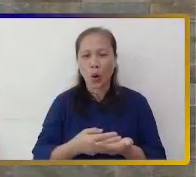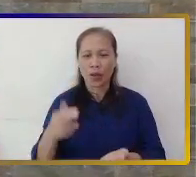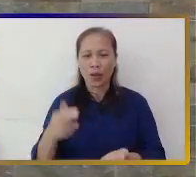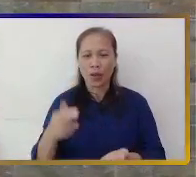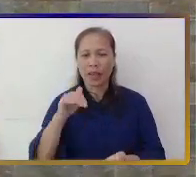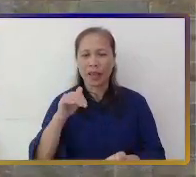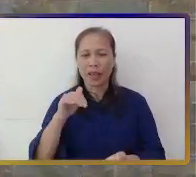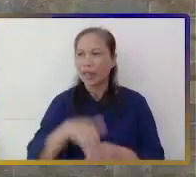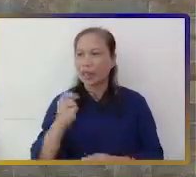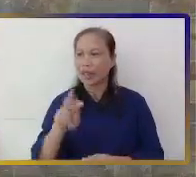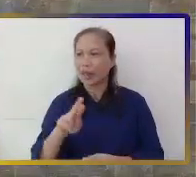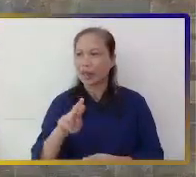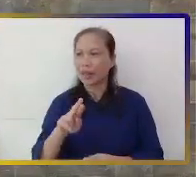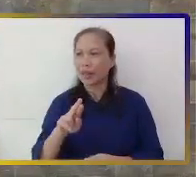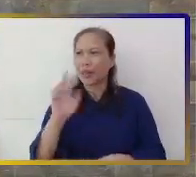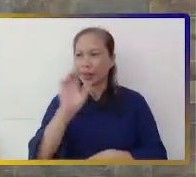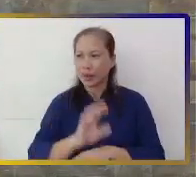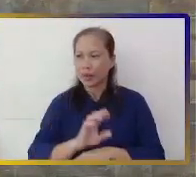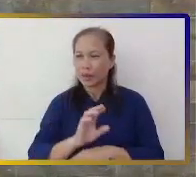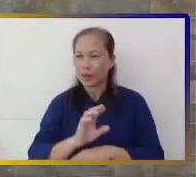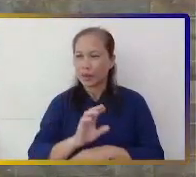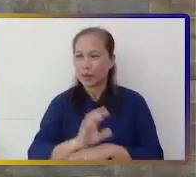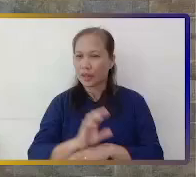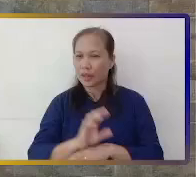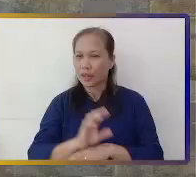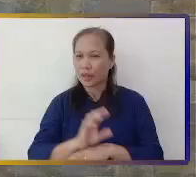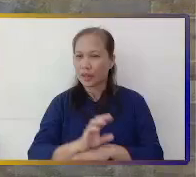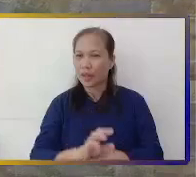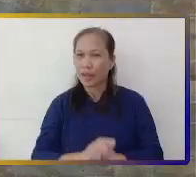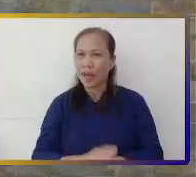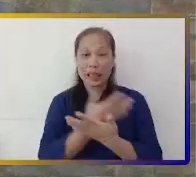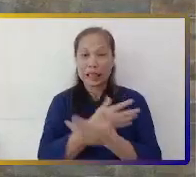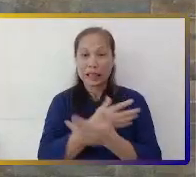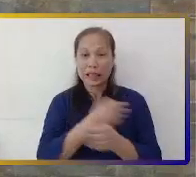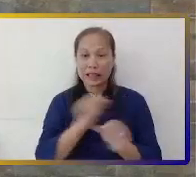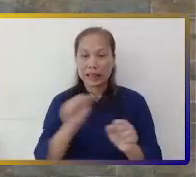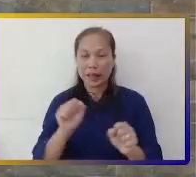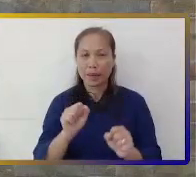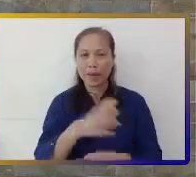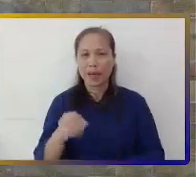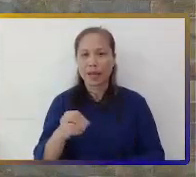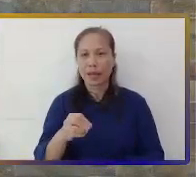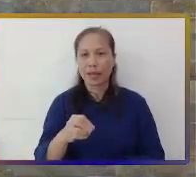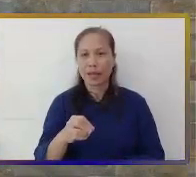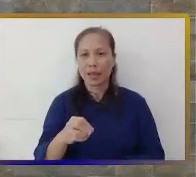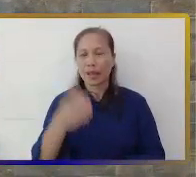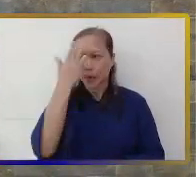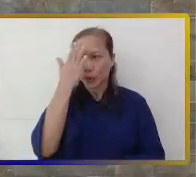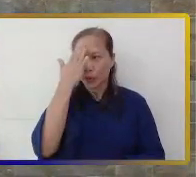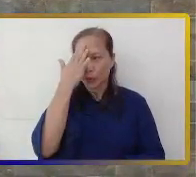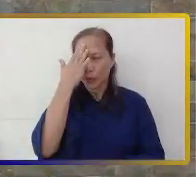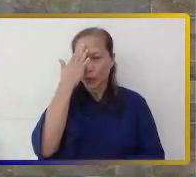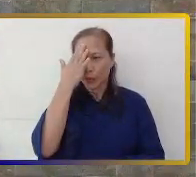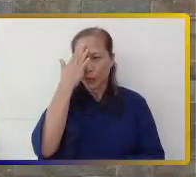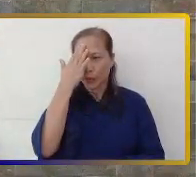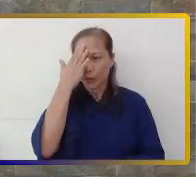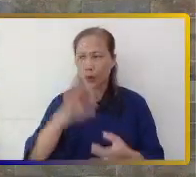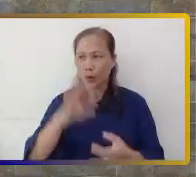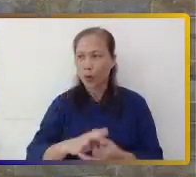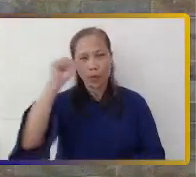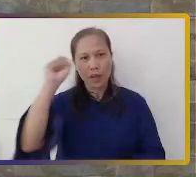mga kapatid okay at naligtas po siya at kinilala po siya because of his